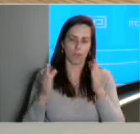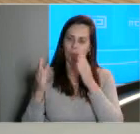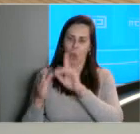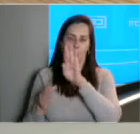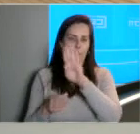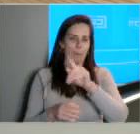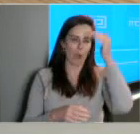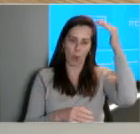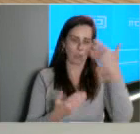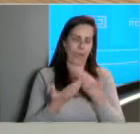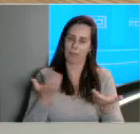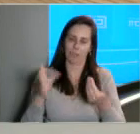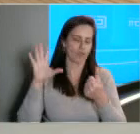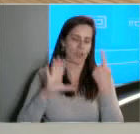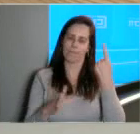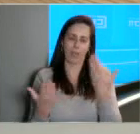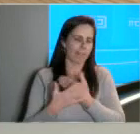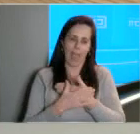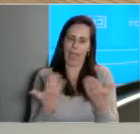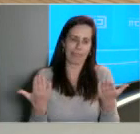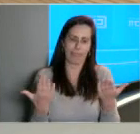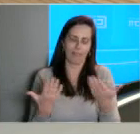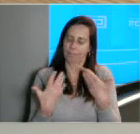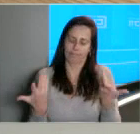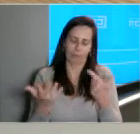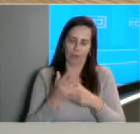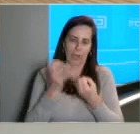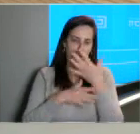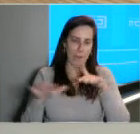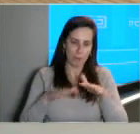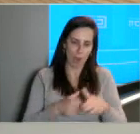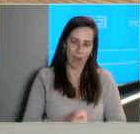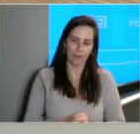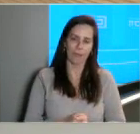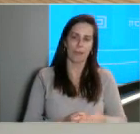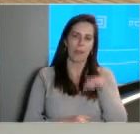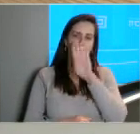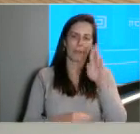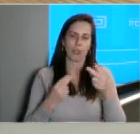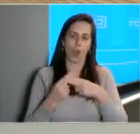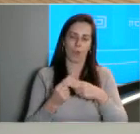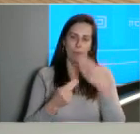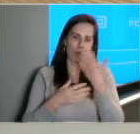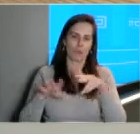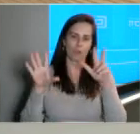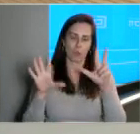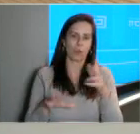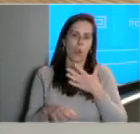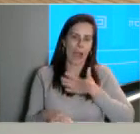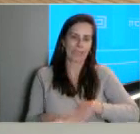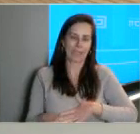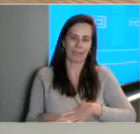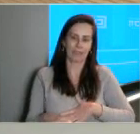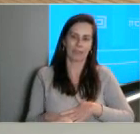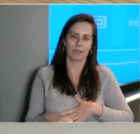לא לנתניהו ולא לגנץ, אין 61 מנדטים בכיס כדי להקים ממשלה. נתניהו קרוב מאוד עם 58, הוא קיווה,